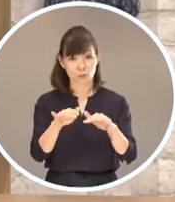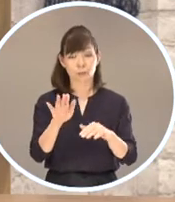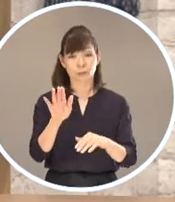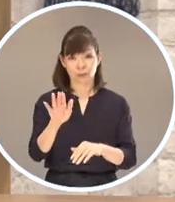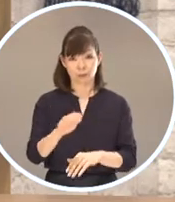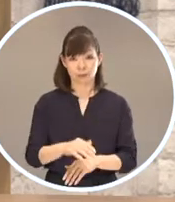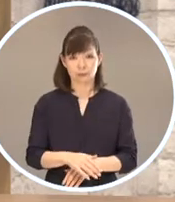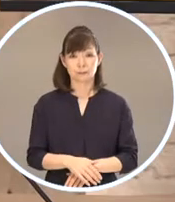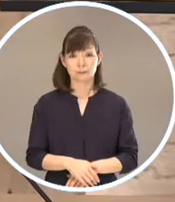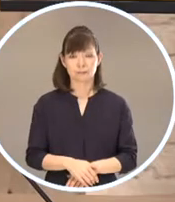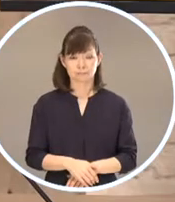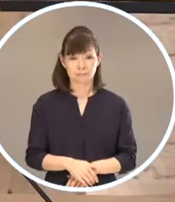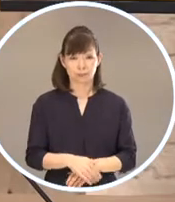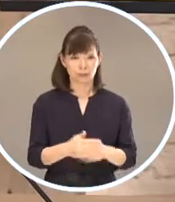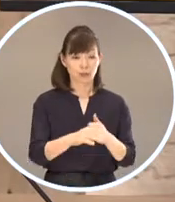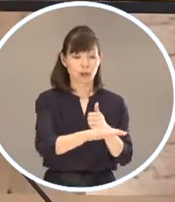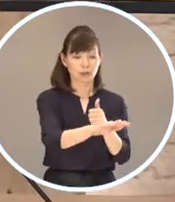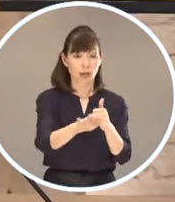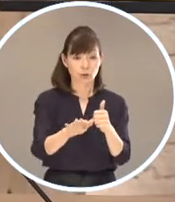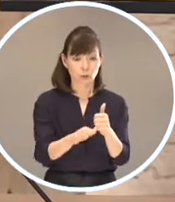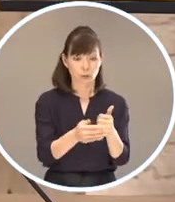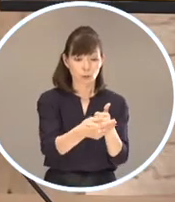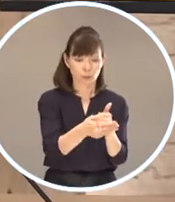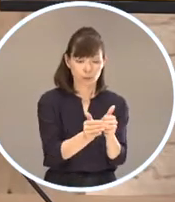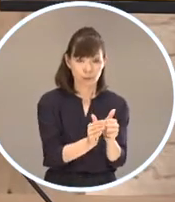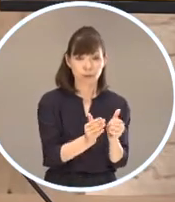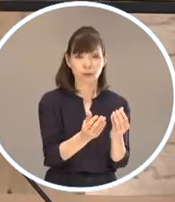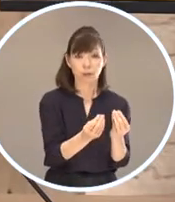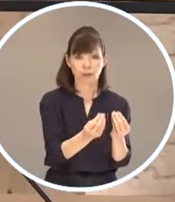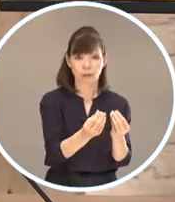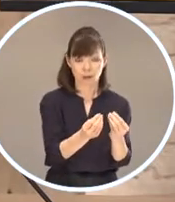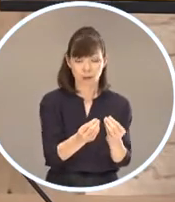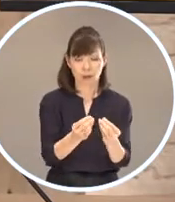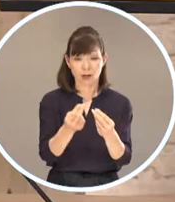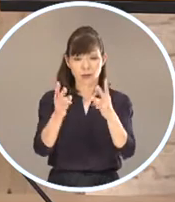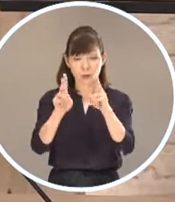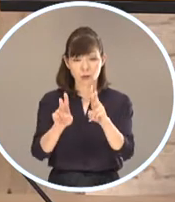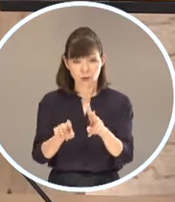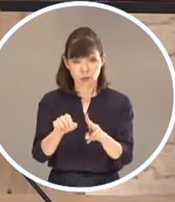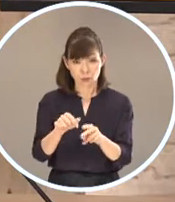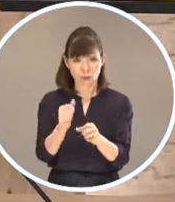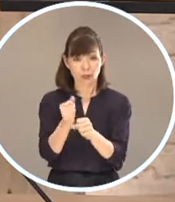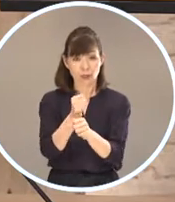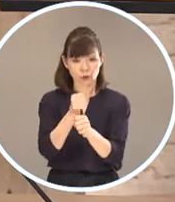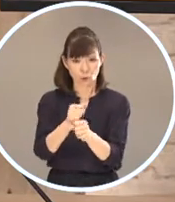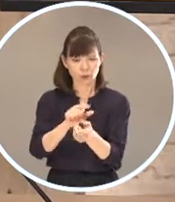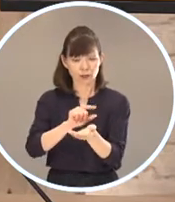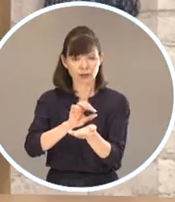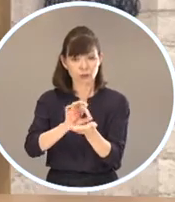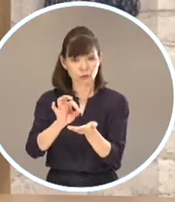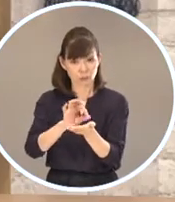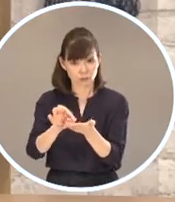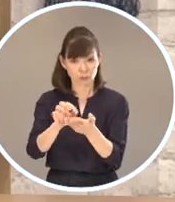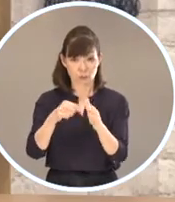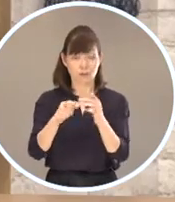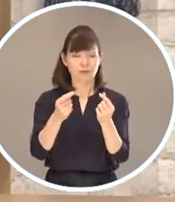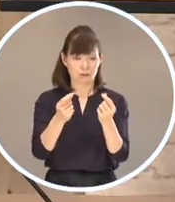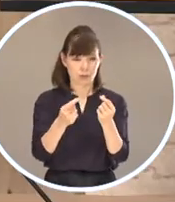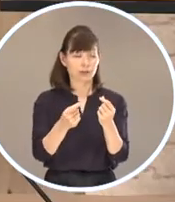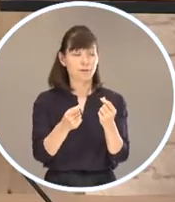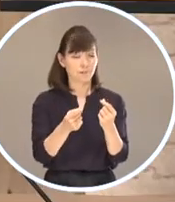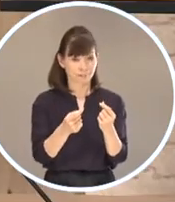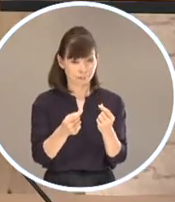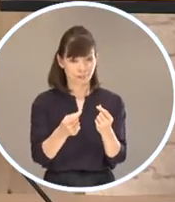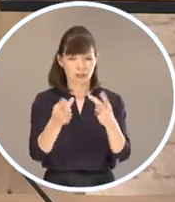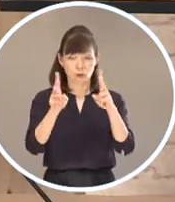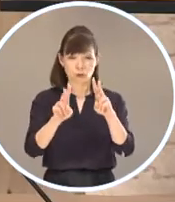ですね。 環境に配慮しつつ広島の産業にこう活用していくということですかね。 はい、そういうことです。 じゃあ広